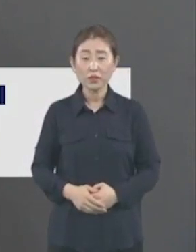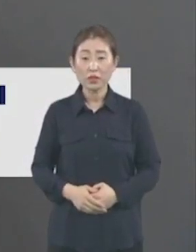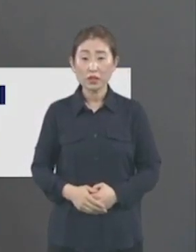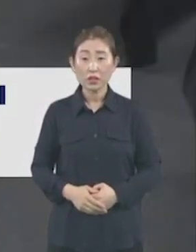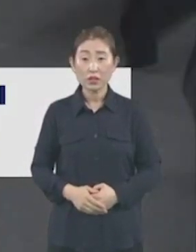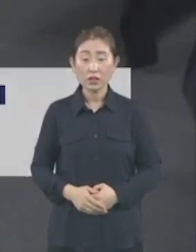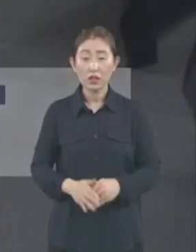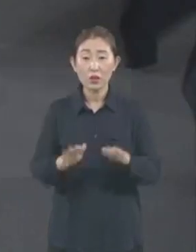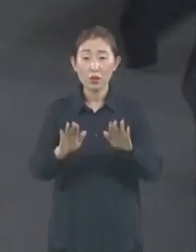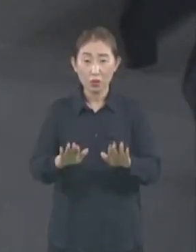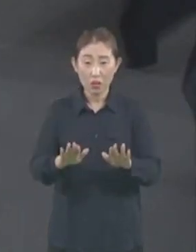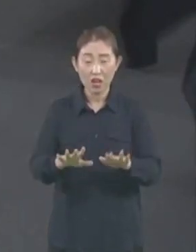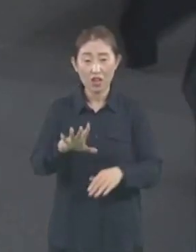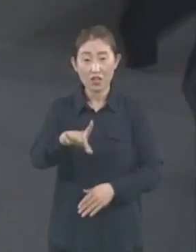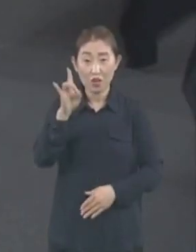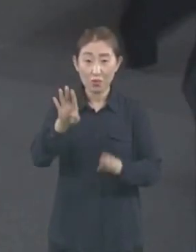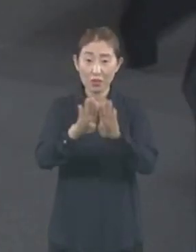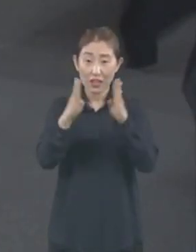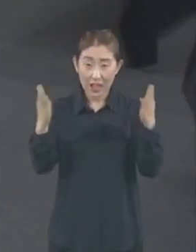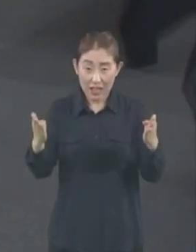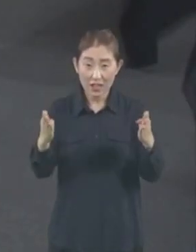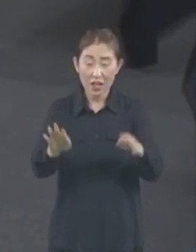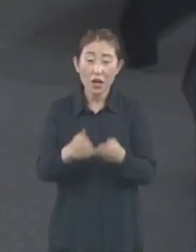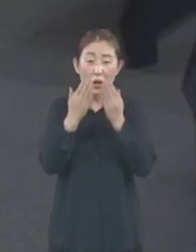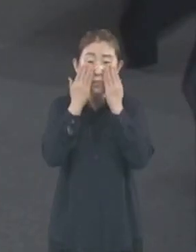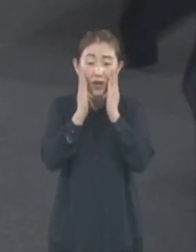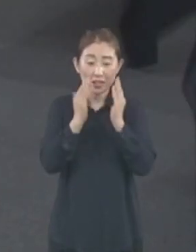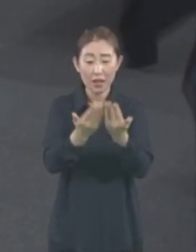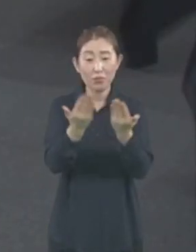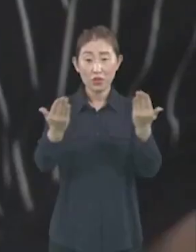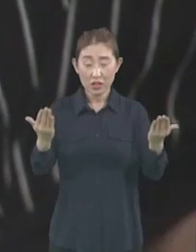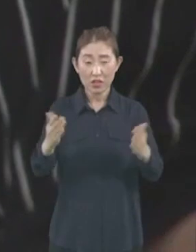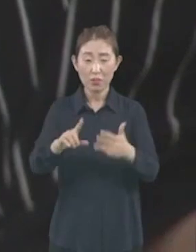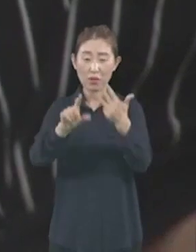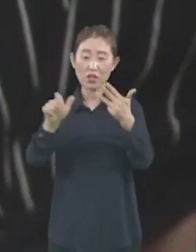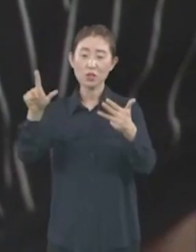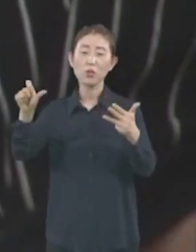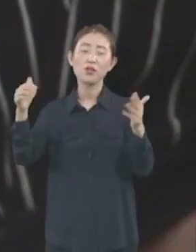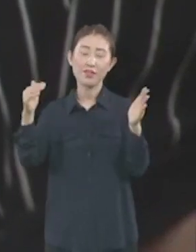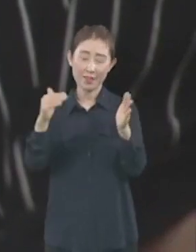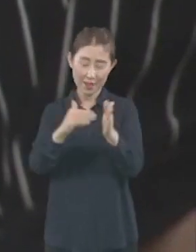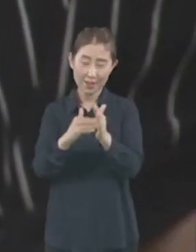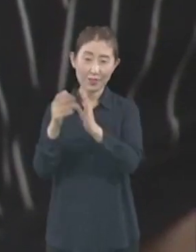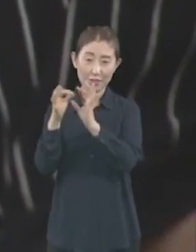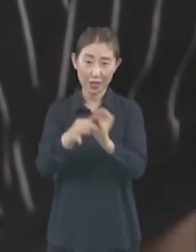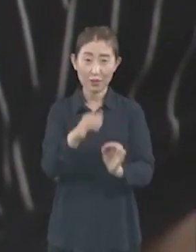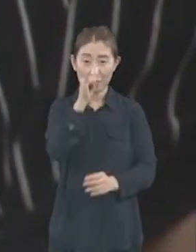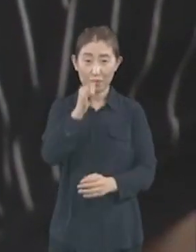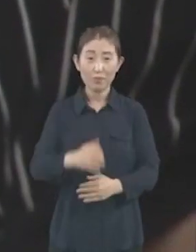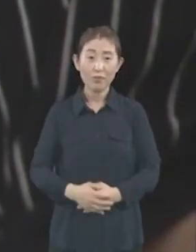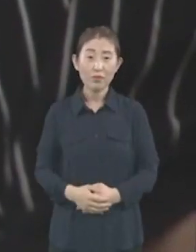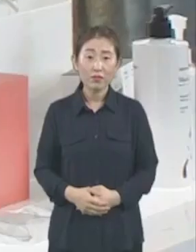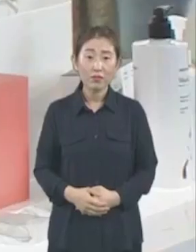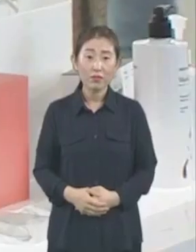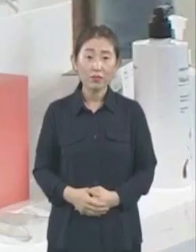머드 축제를 승화시켜 올해 처음 개최된 해양 머드 박람회는 다음 달 15일까지 이어집니다.